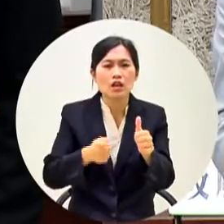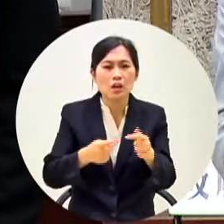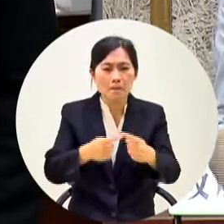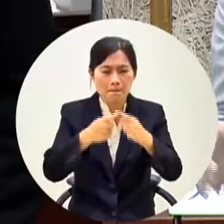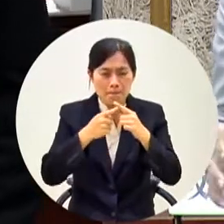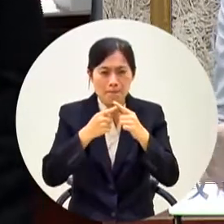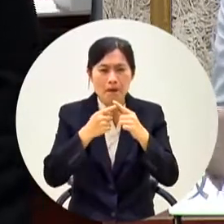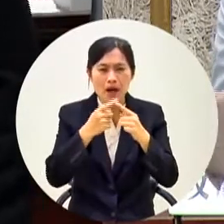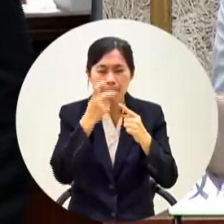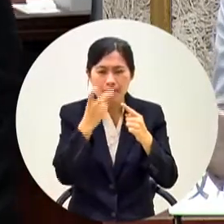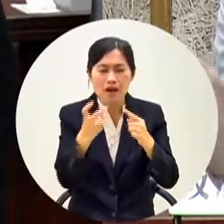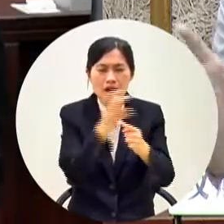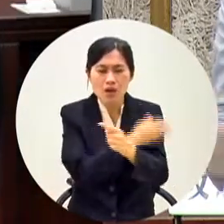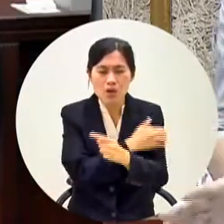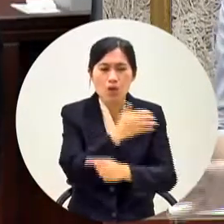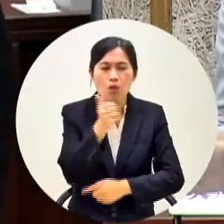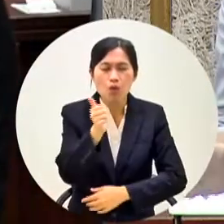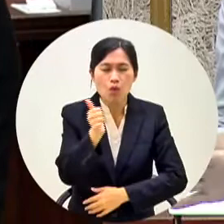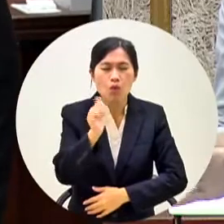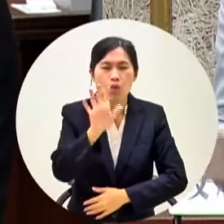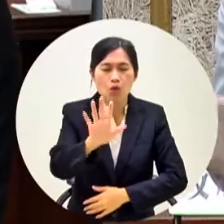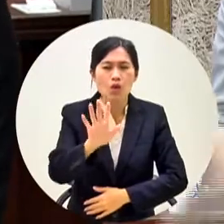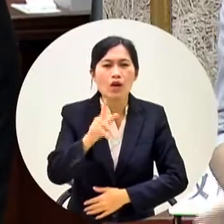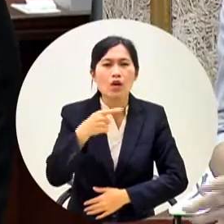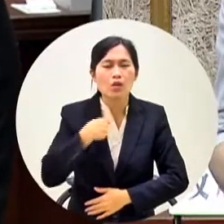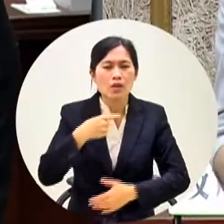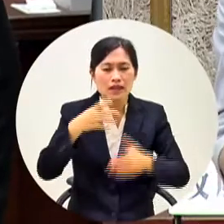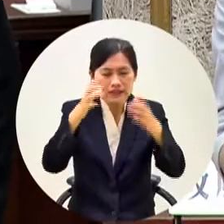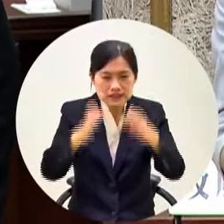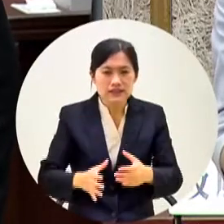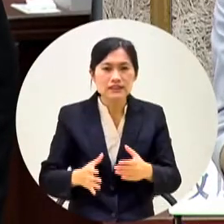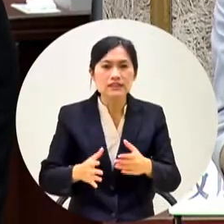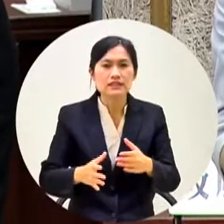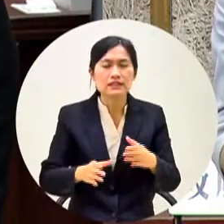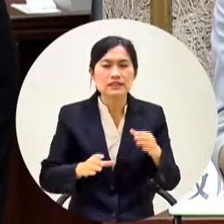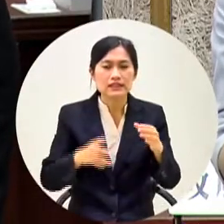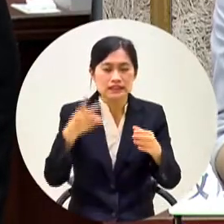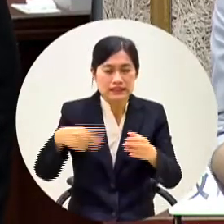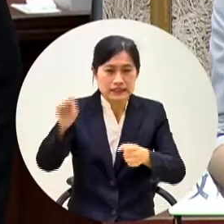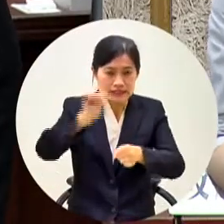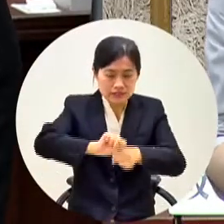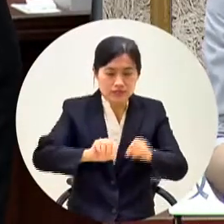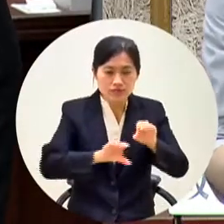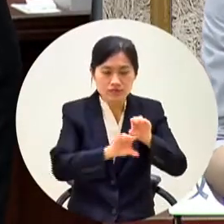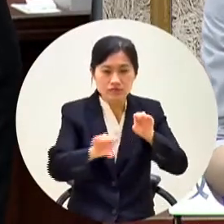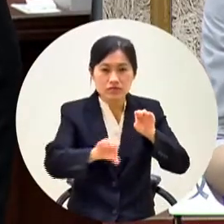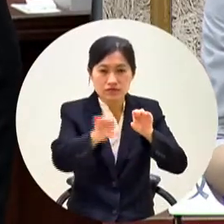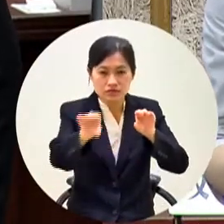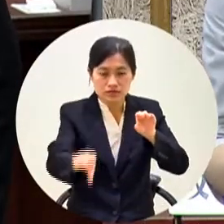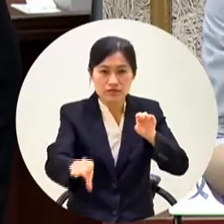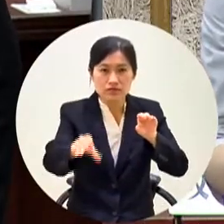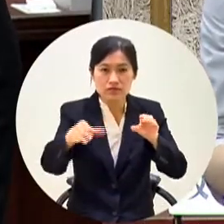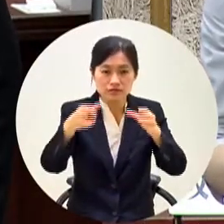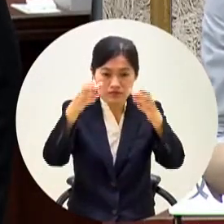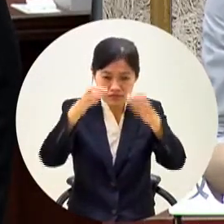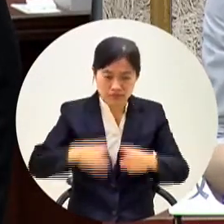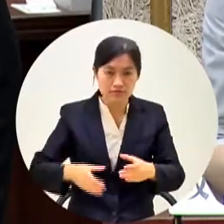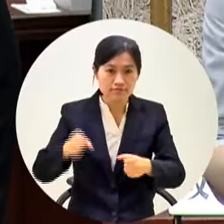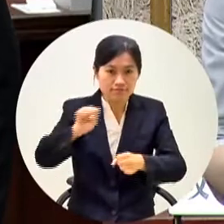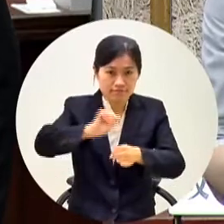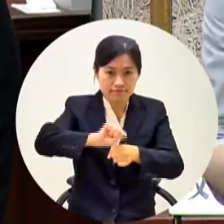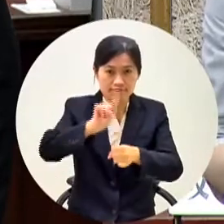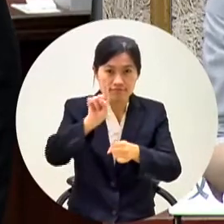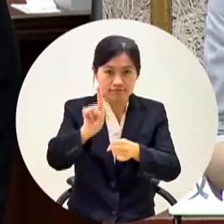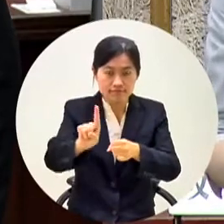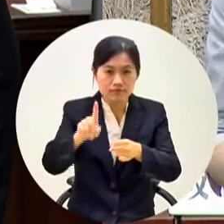高屏二块的一个道路系统，在这边会设一个交流道，已经都确定了哈。那另外就是说，在短期